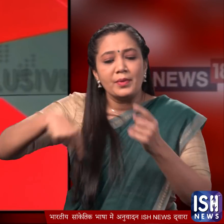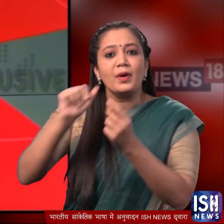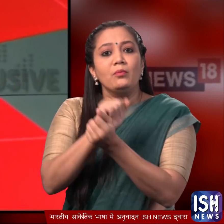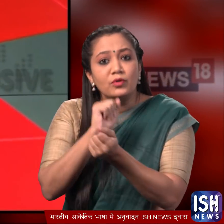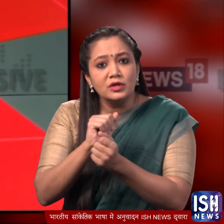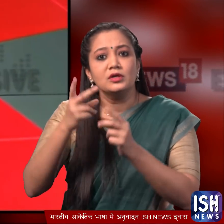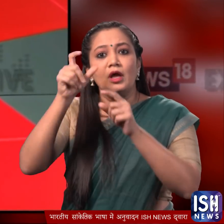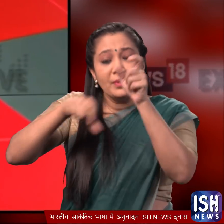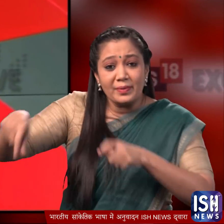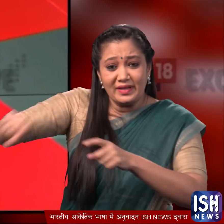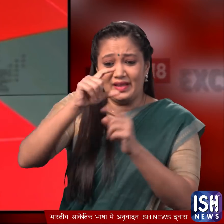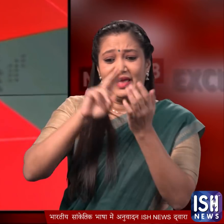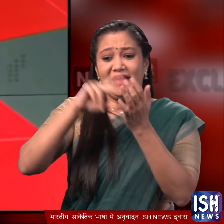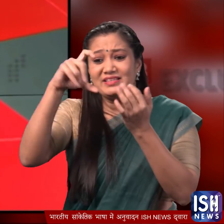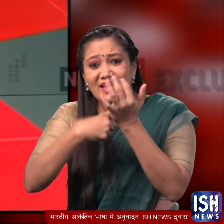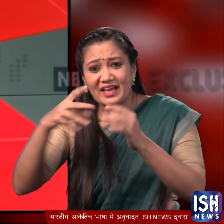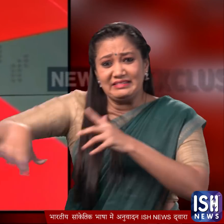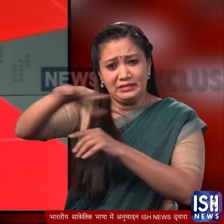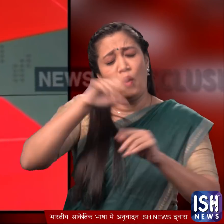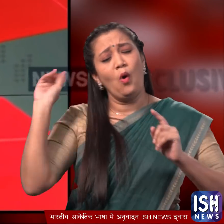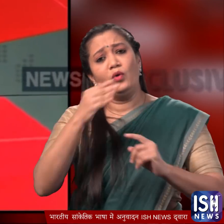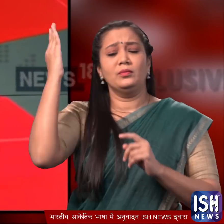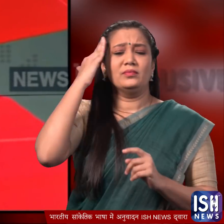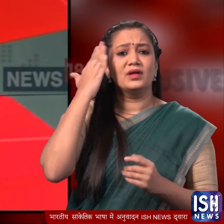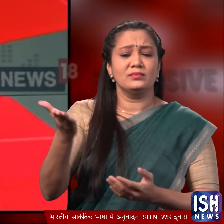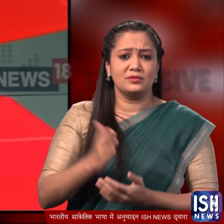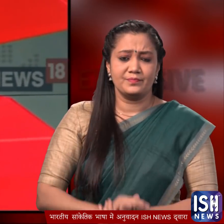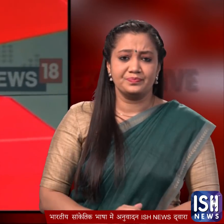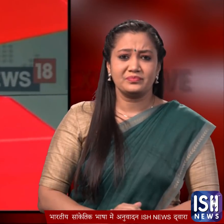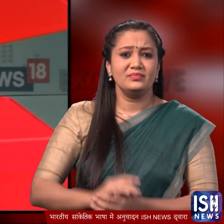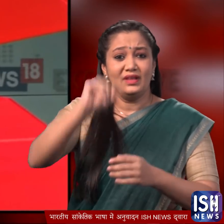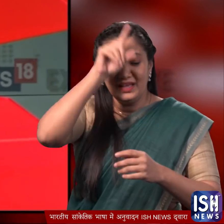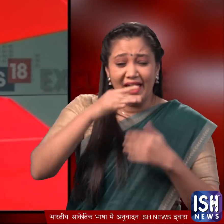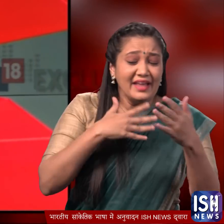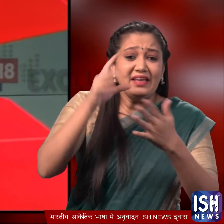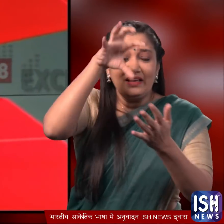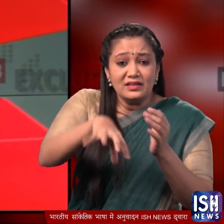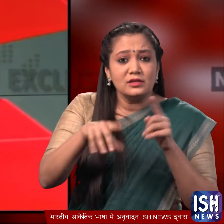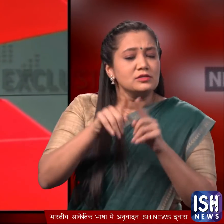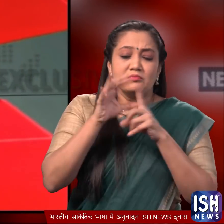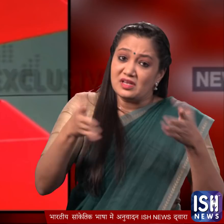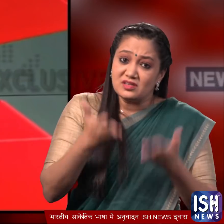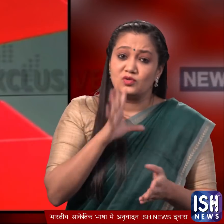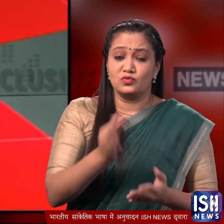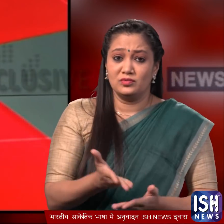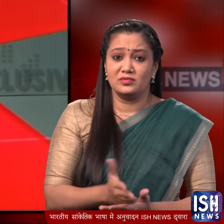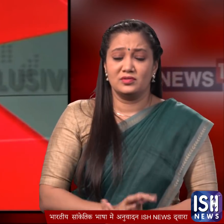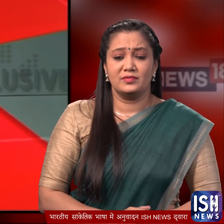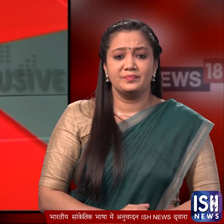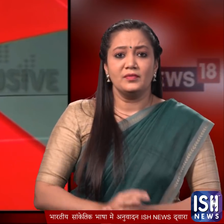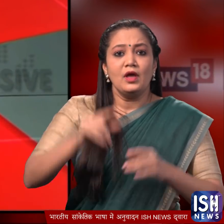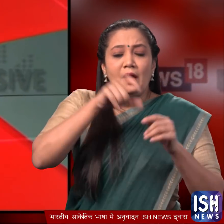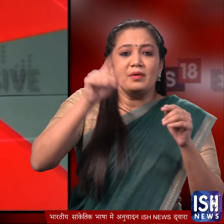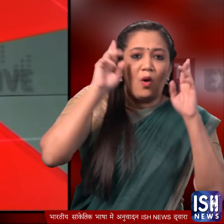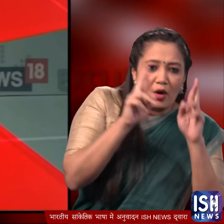आशंका पुलिस को भी है और दिल्ली एनसीआर में रहने वालों को भी। किसी भी शहर या देश के लिए ये सबसे खतरनाक हालात होते हैं, क्योंकि